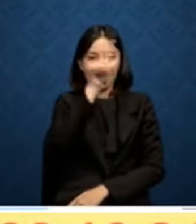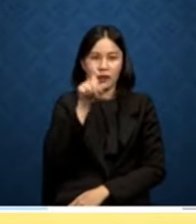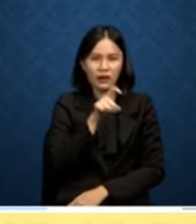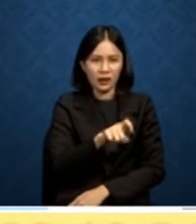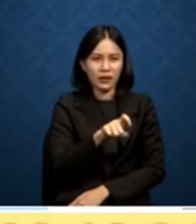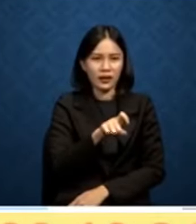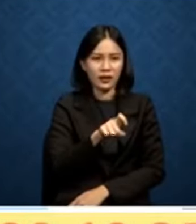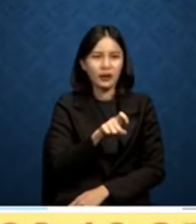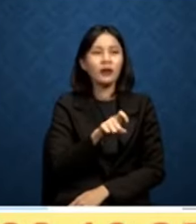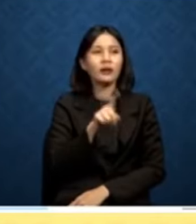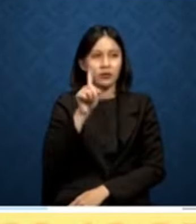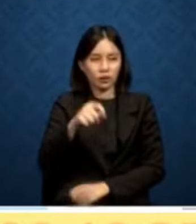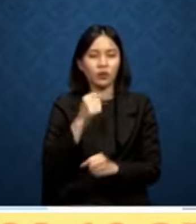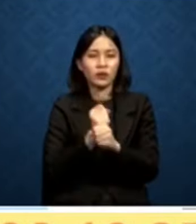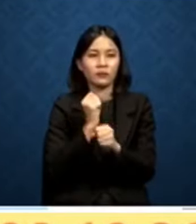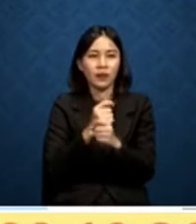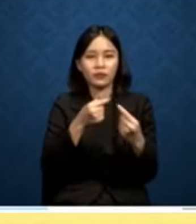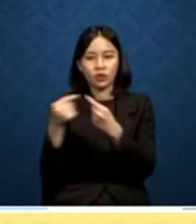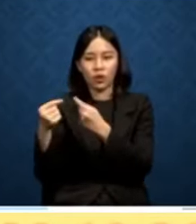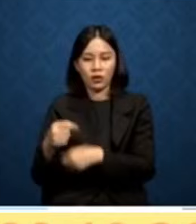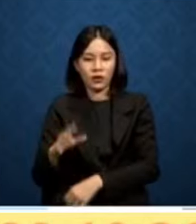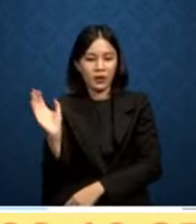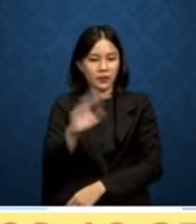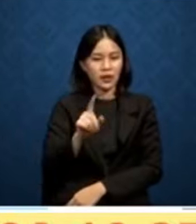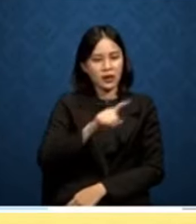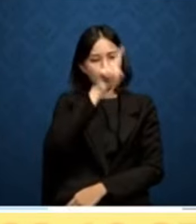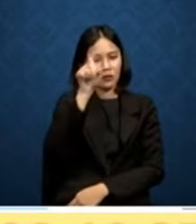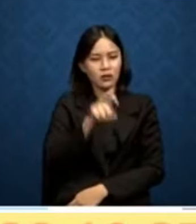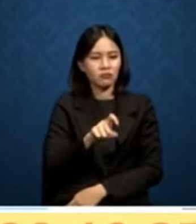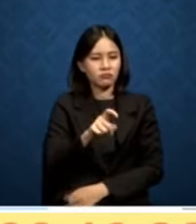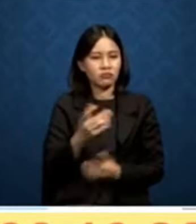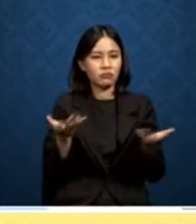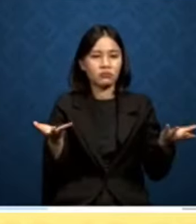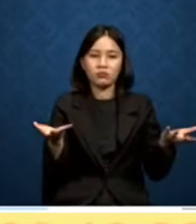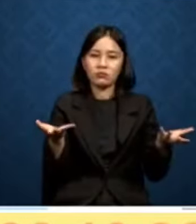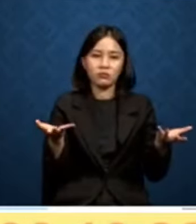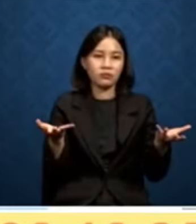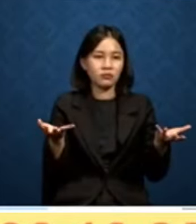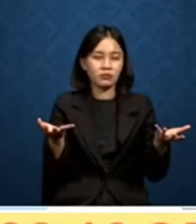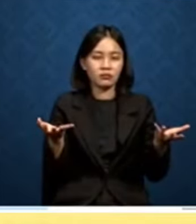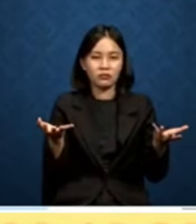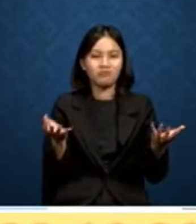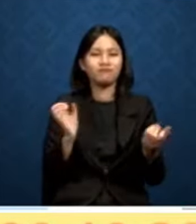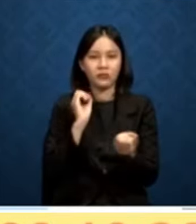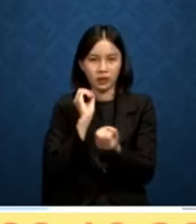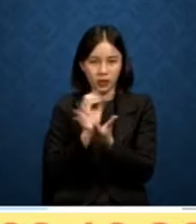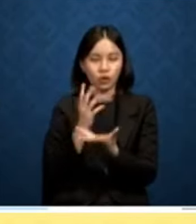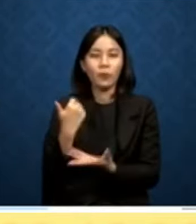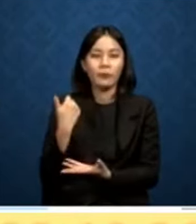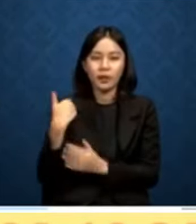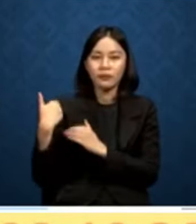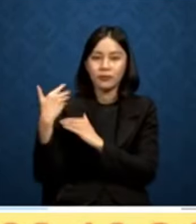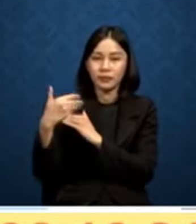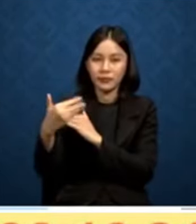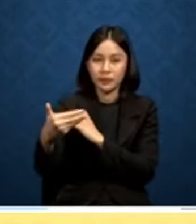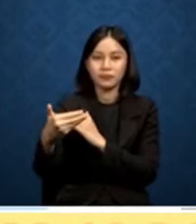Action ต่อ ไม่ใช่ A แล้วก็อย่นี้มักจะเกิความเสียหายต่ไปเรๆ